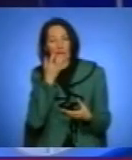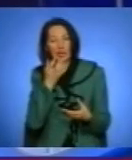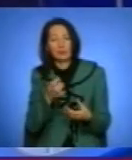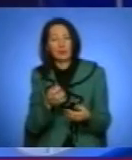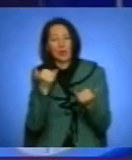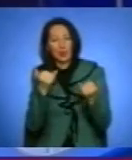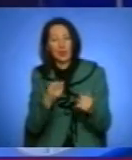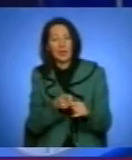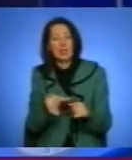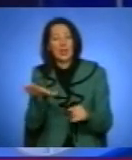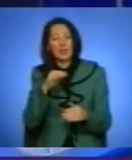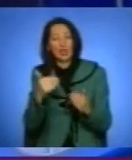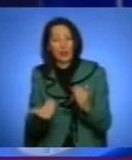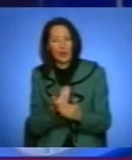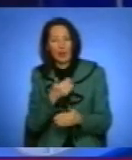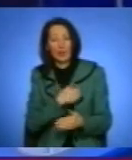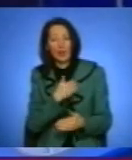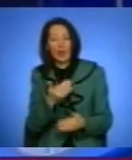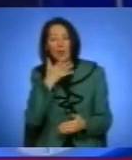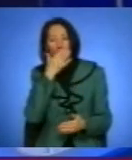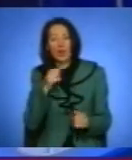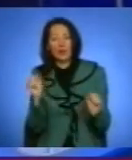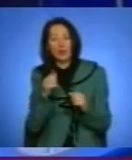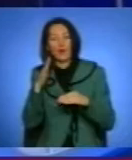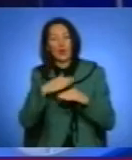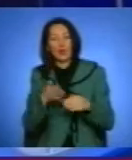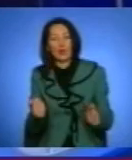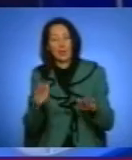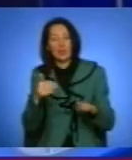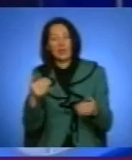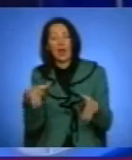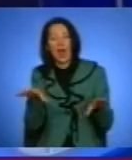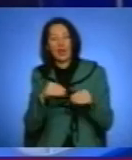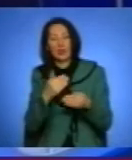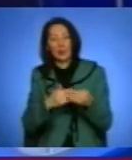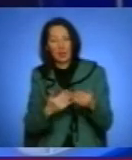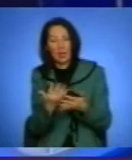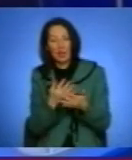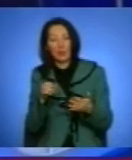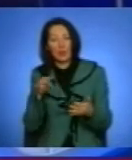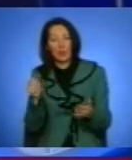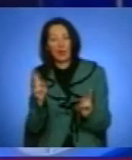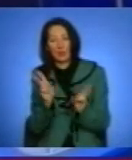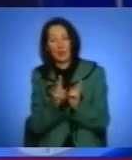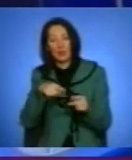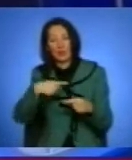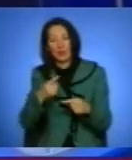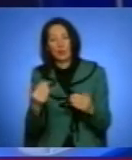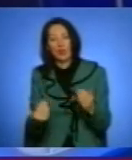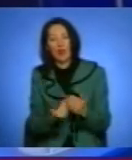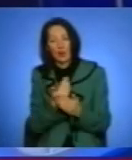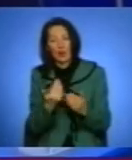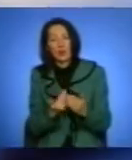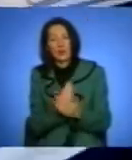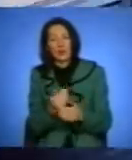На сьогодні це всі новини. Бажаю вам гарного зимового вечора. Залишайтеся разом з каналом ТТБ і побачимось у наступних випусках вістей.